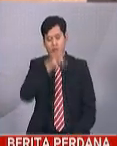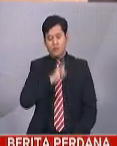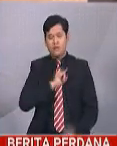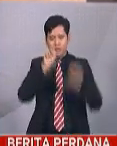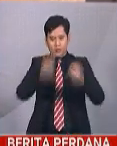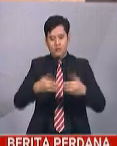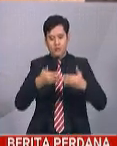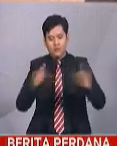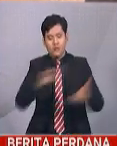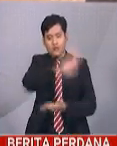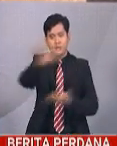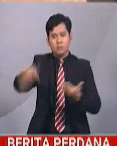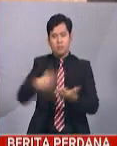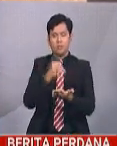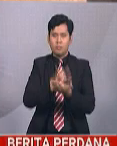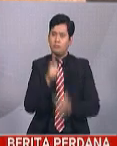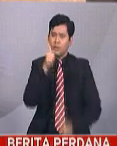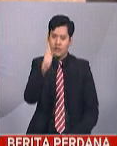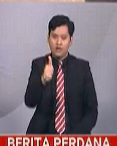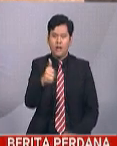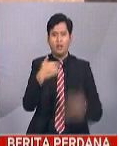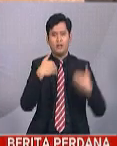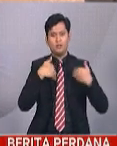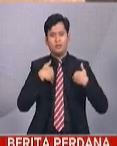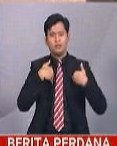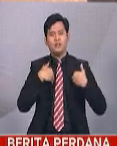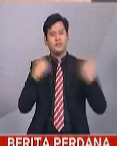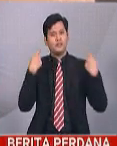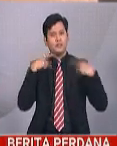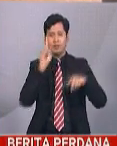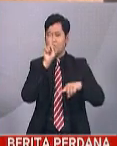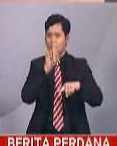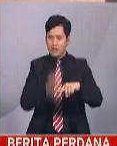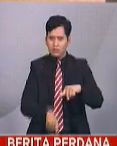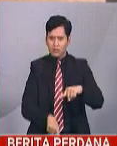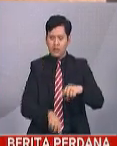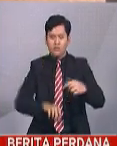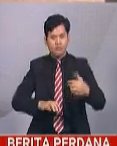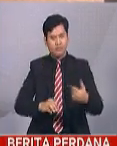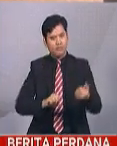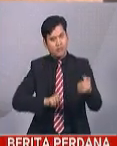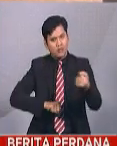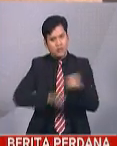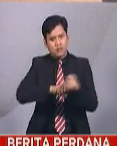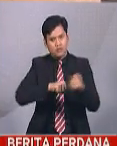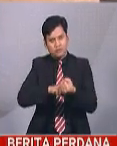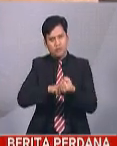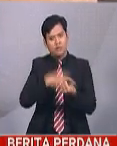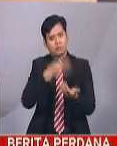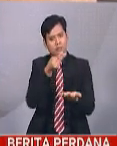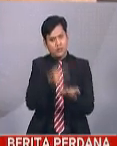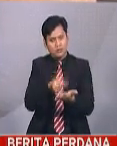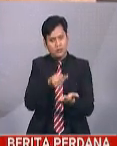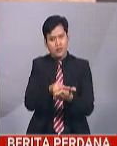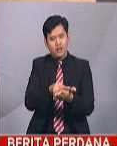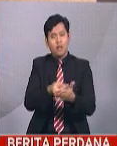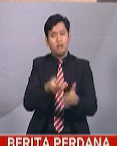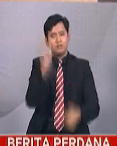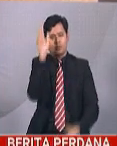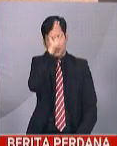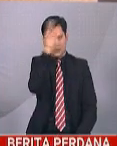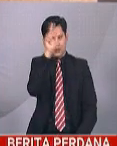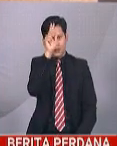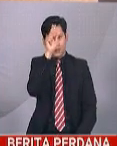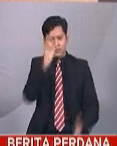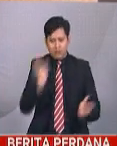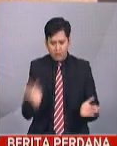lah. Sebab apa, banyak kedai yang tak mampu nak tanggung kos benda semua benda tu kan. Jadi bila kerajaan sarankan buka balik tu, bagi saya,